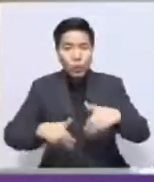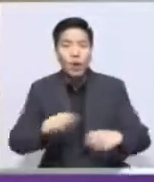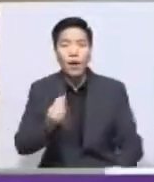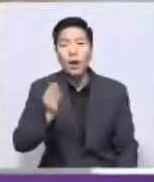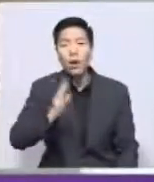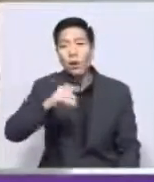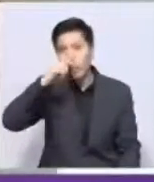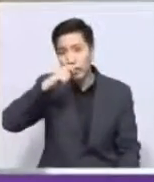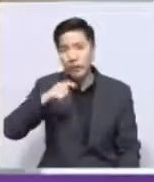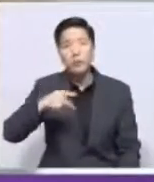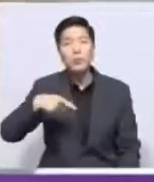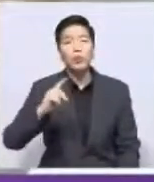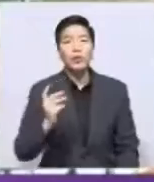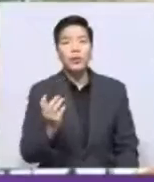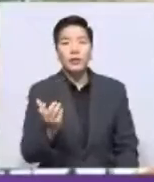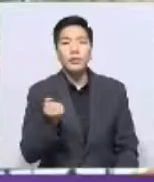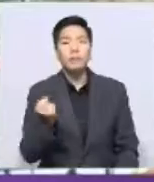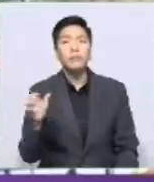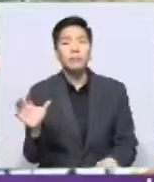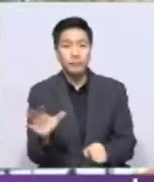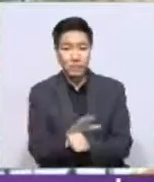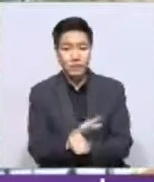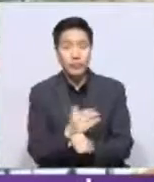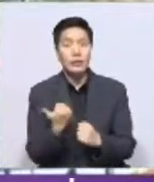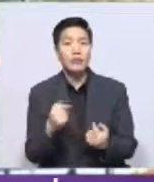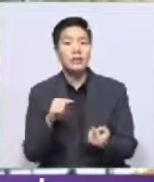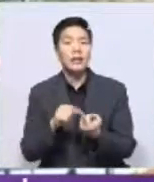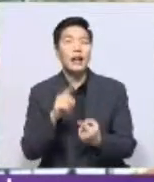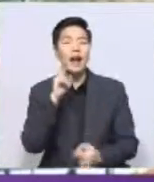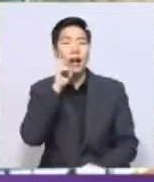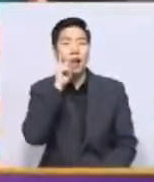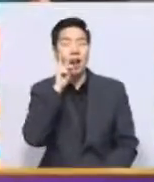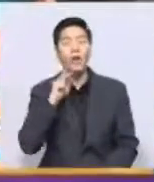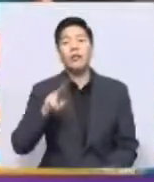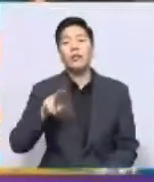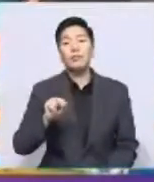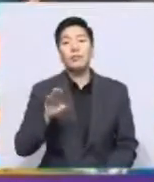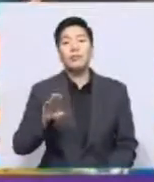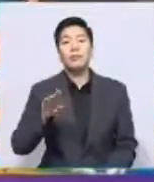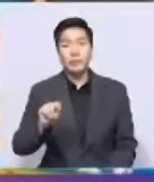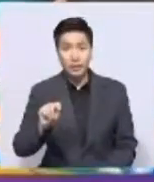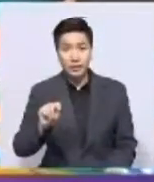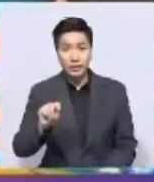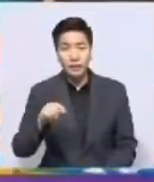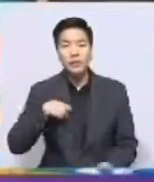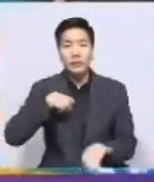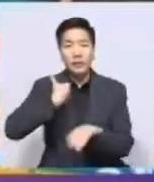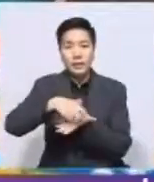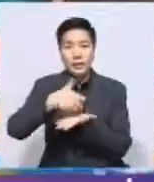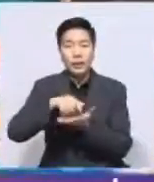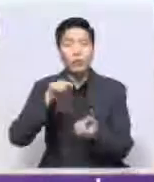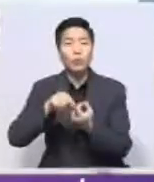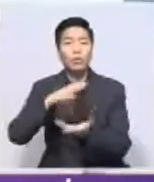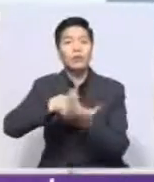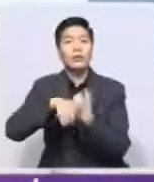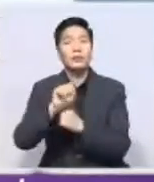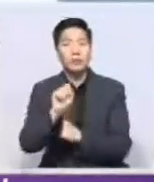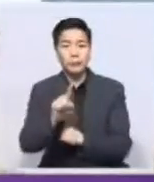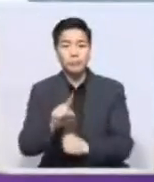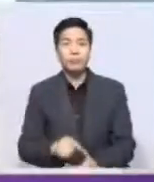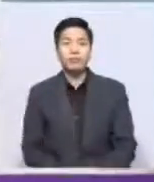ไทยทุกคนได้ใช้ประโยชน์ร่วมกันกิตติพันธ์นุชชาวนาอโนชาอุสุวรรณทีมข่าวเศรษฐกิจรายงาน